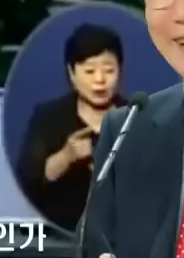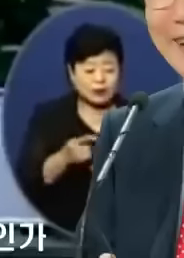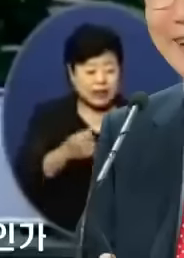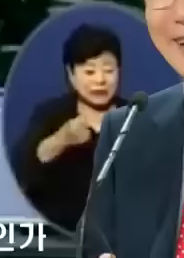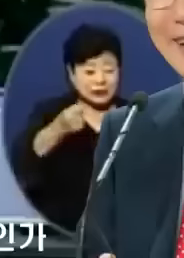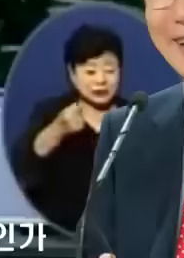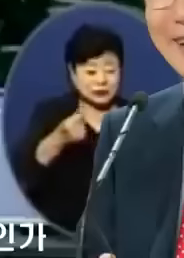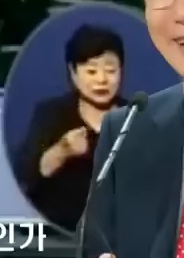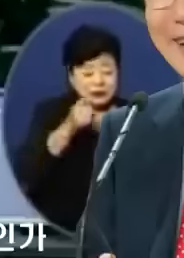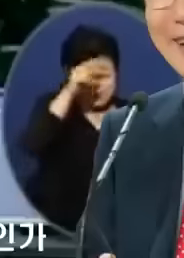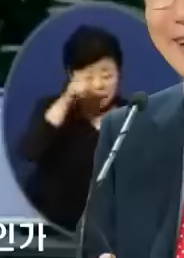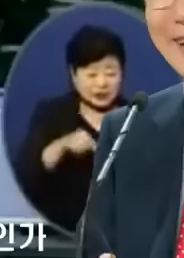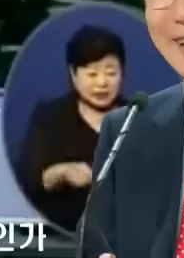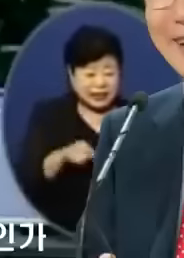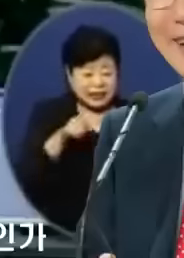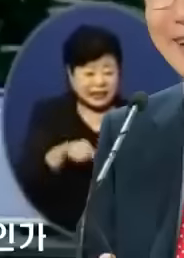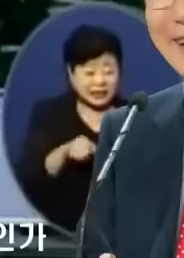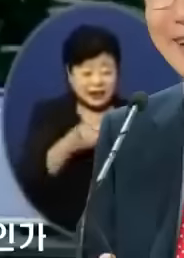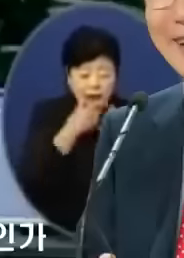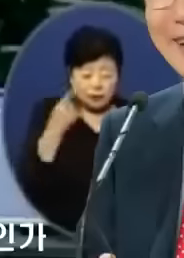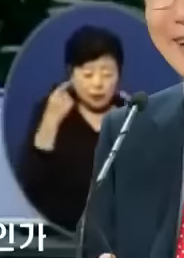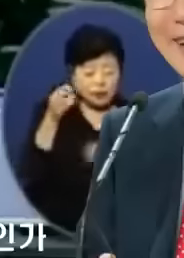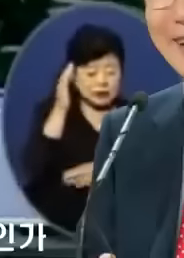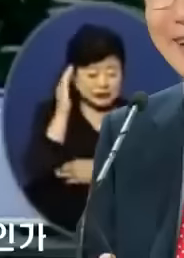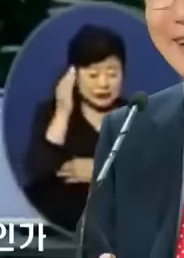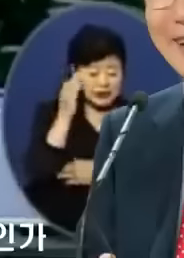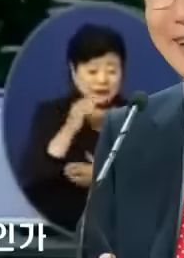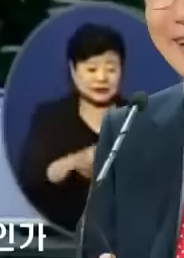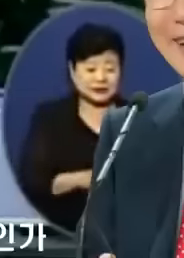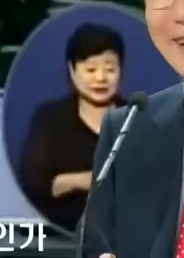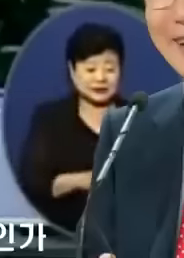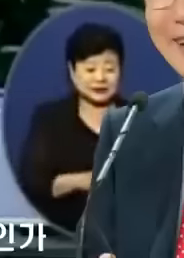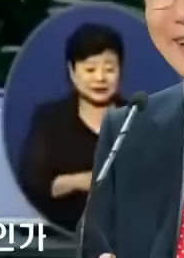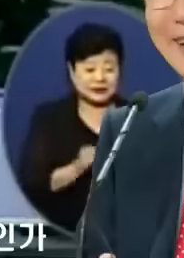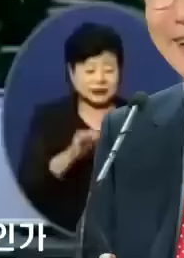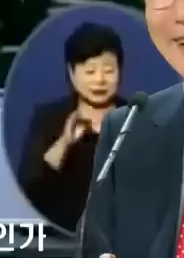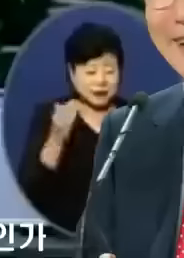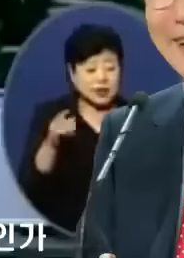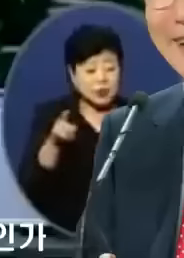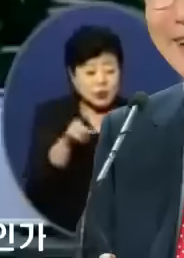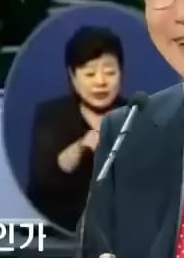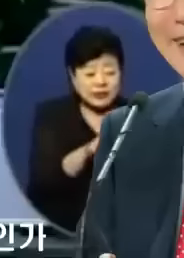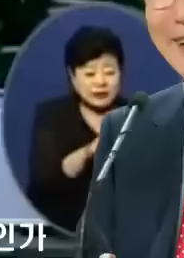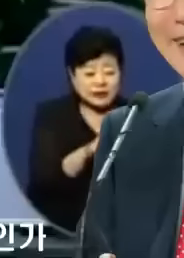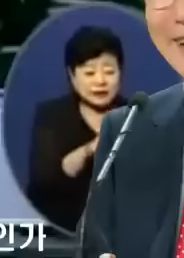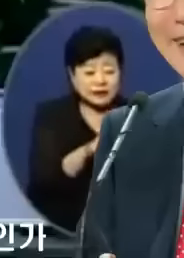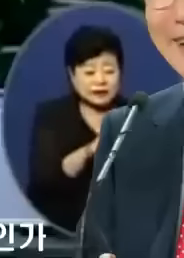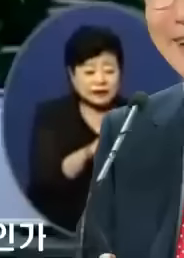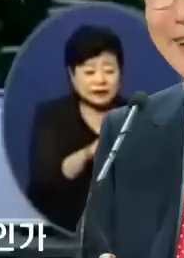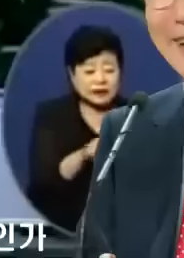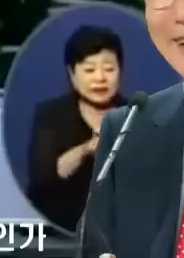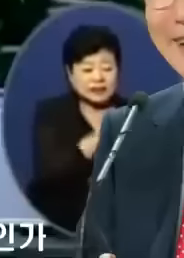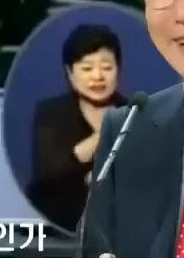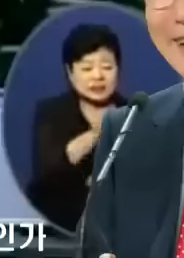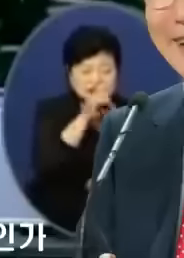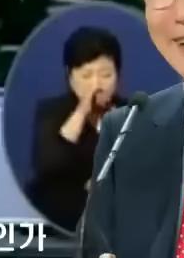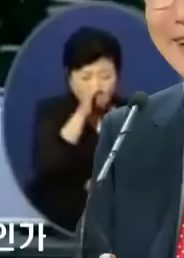그것을 가지고 온 천하에 다니며 복음을 증거할 수 있는 사람이 되기 위해서는 능력이